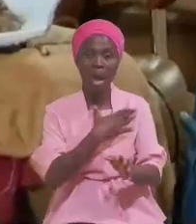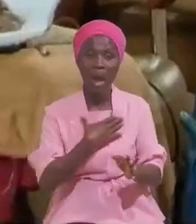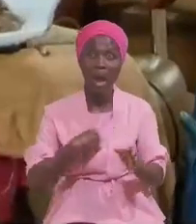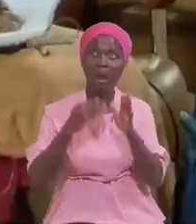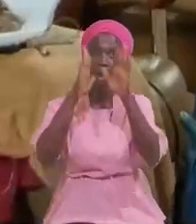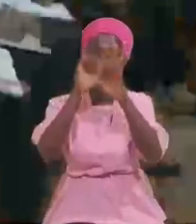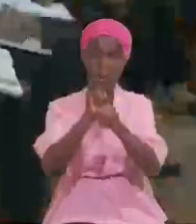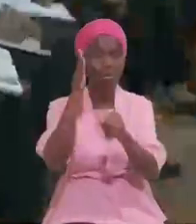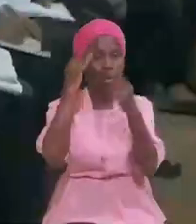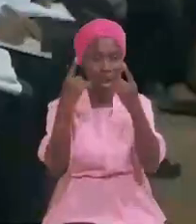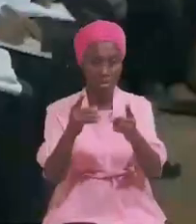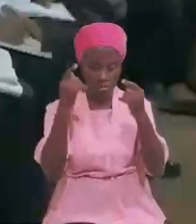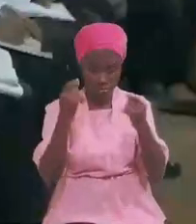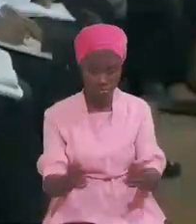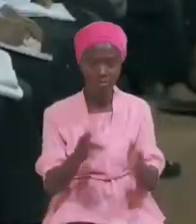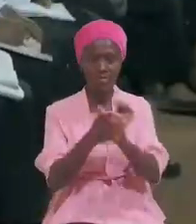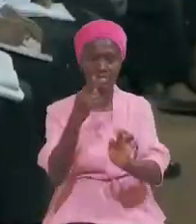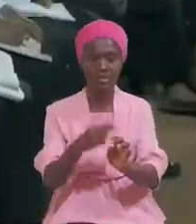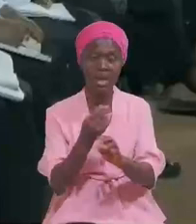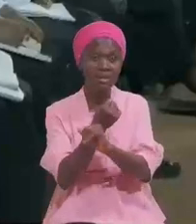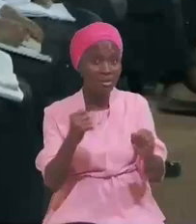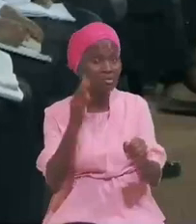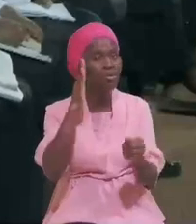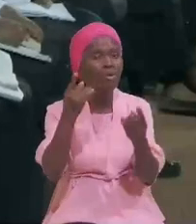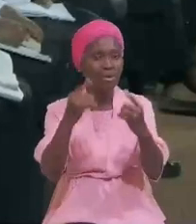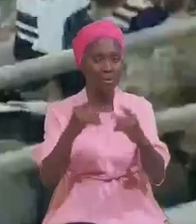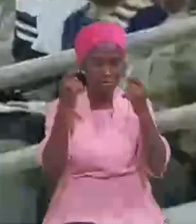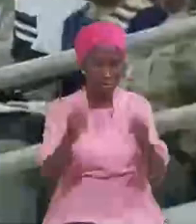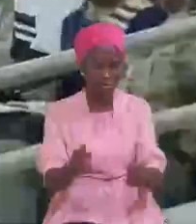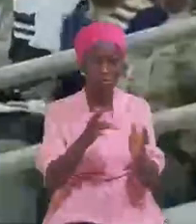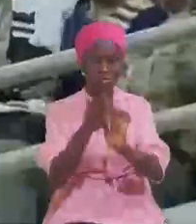aussitôt. Le salut viendra aussitôt.